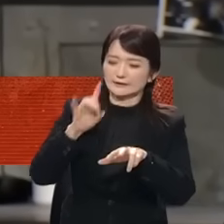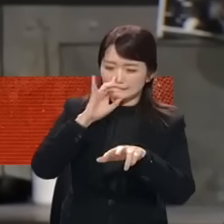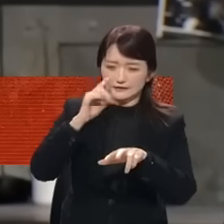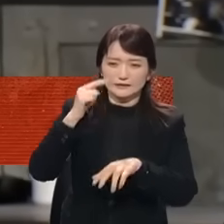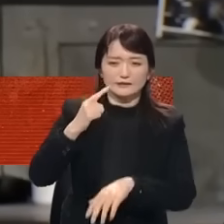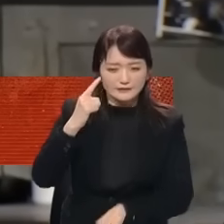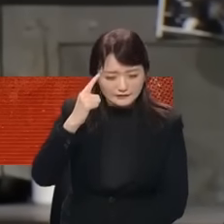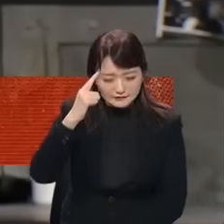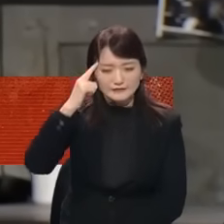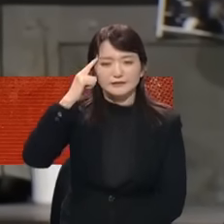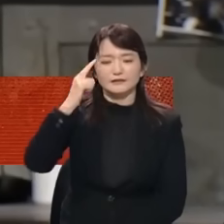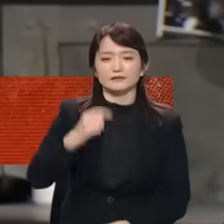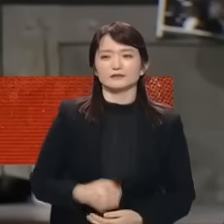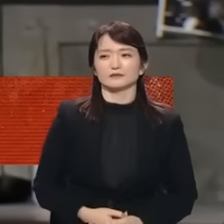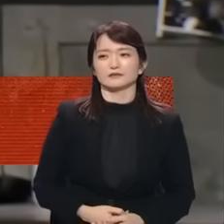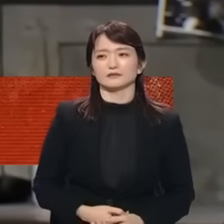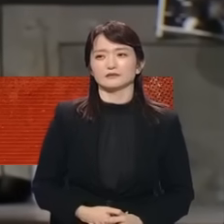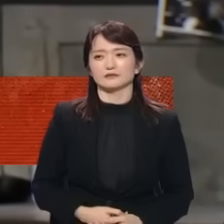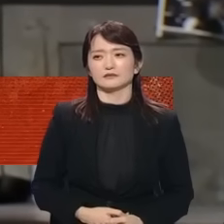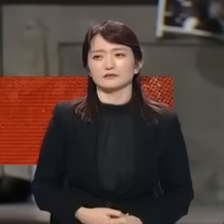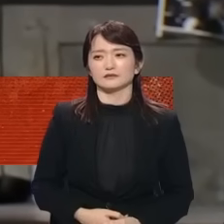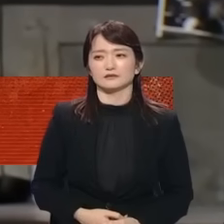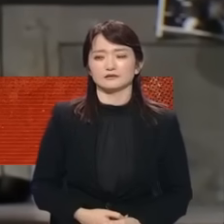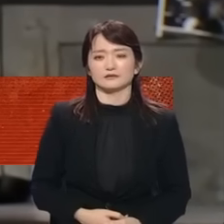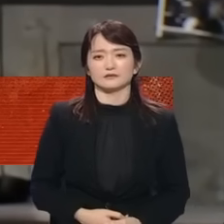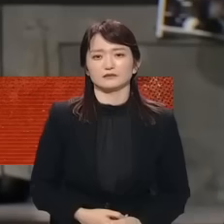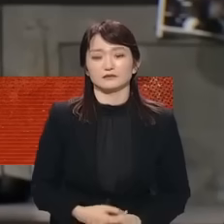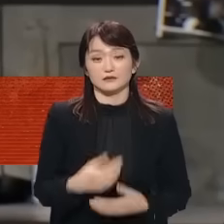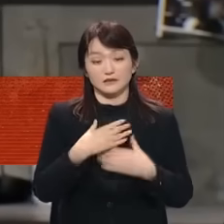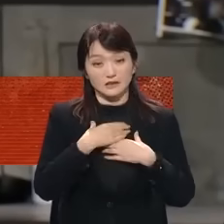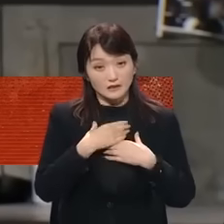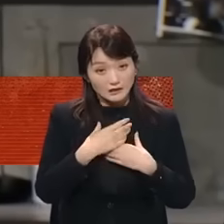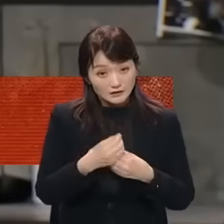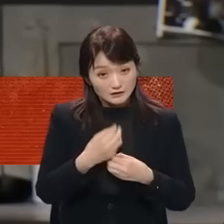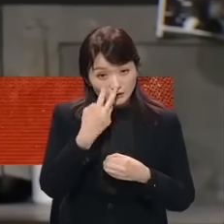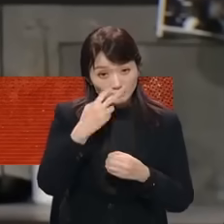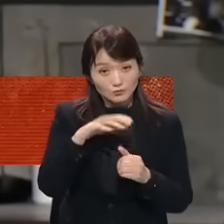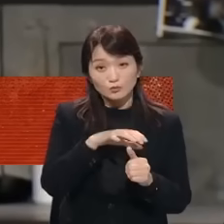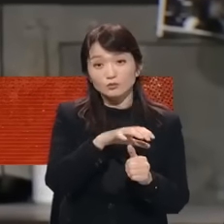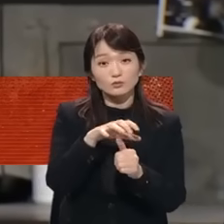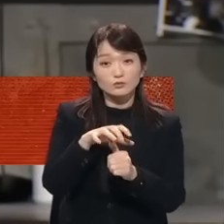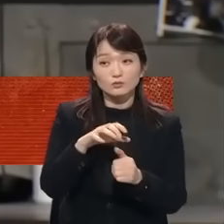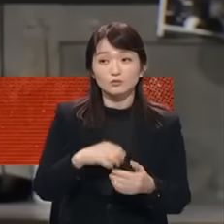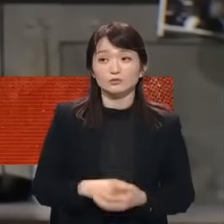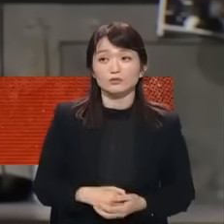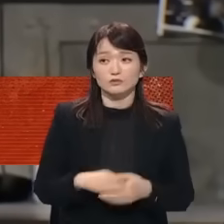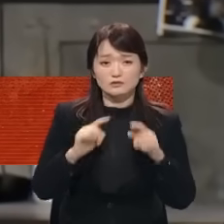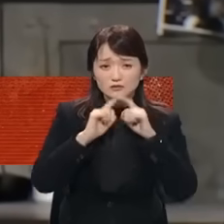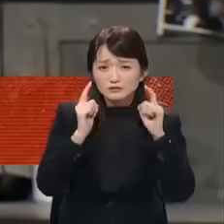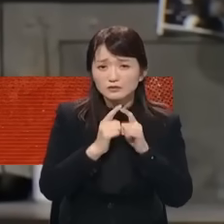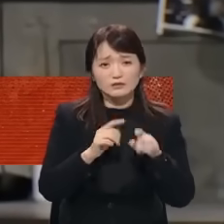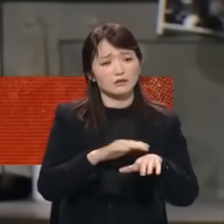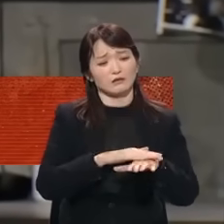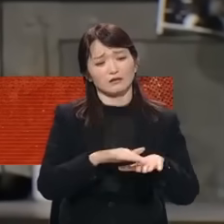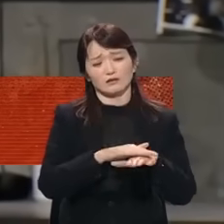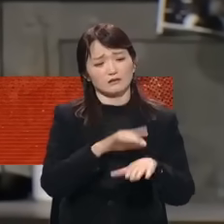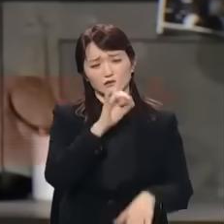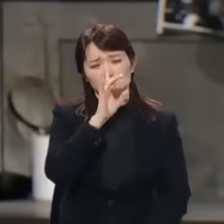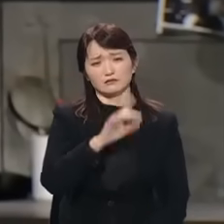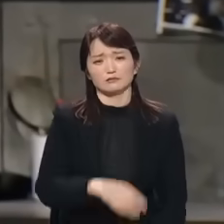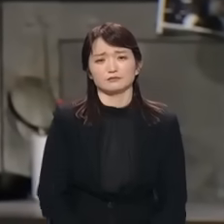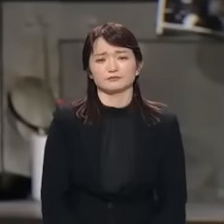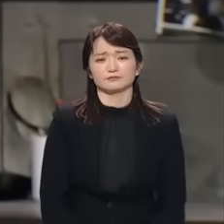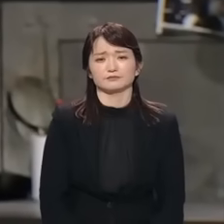같거든요 그리고이 안전할 수 있기 안전을 보장받기 위해서라도 어 이게 개인적으로 해결하려고 하서는 안 될 것으로 저는